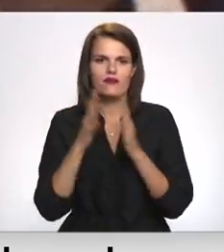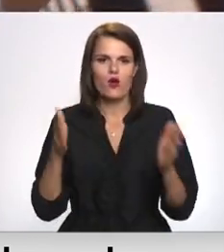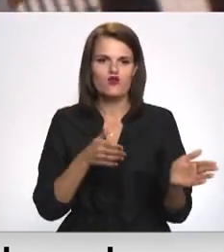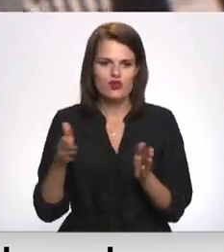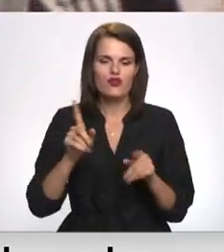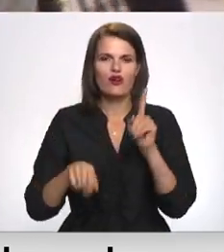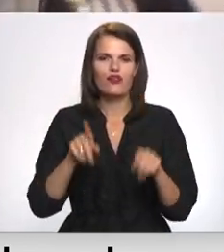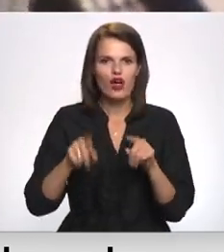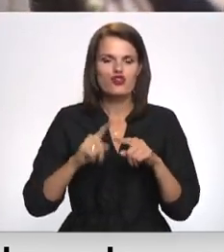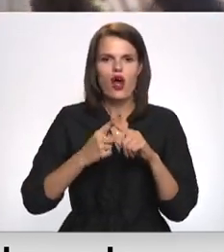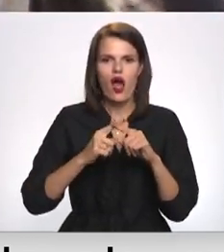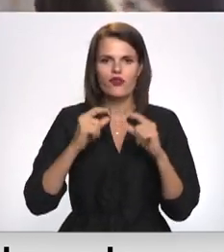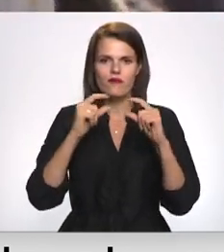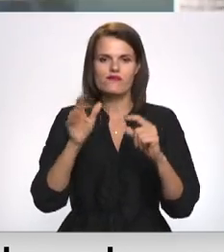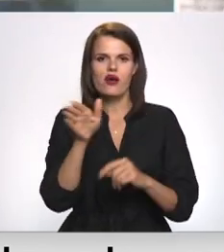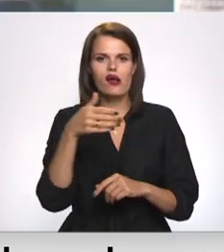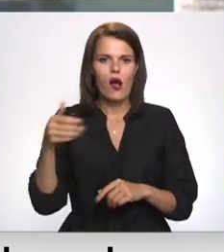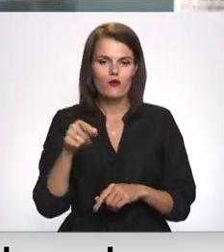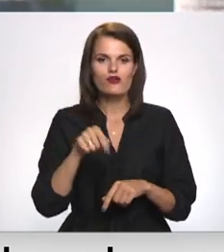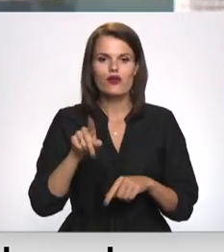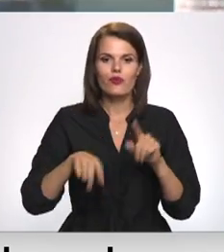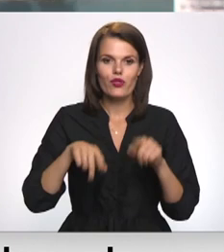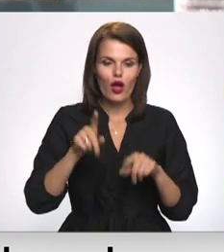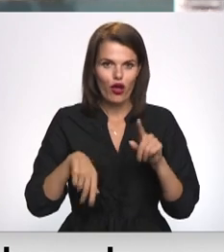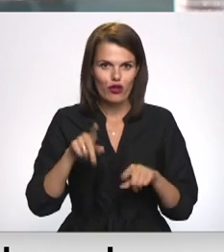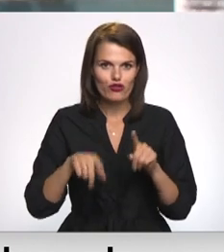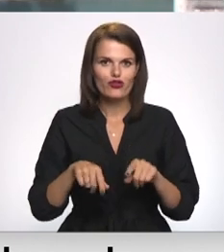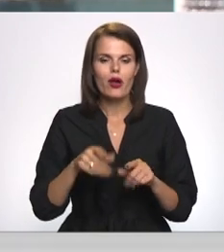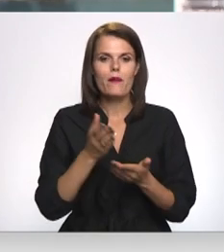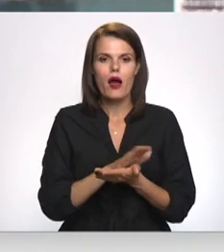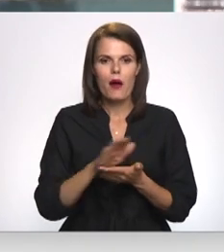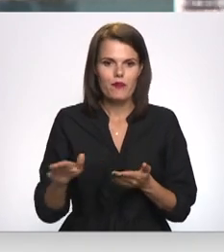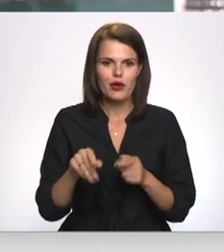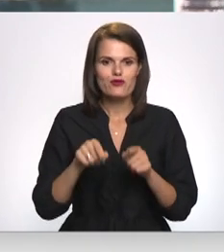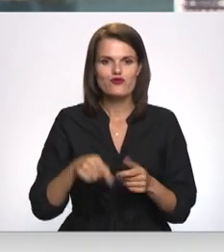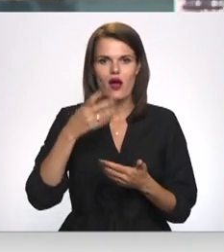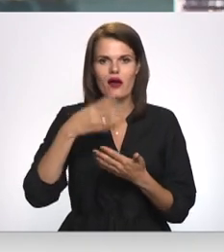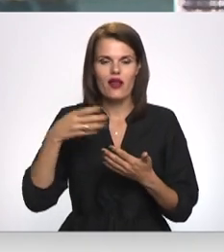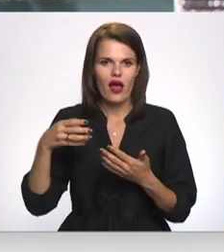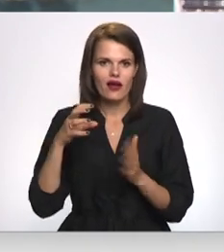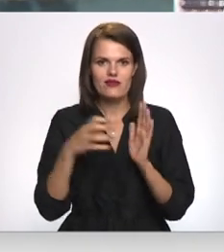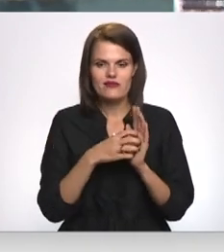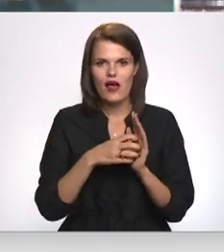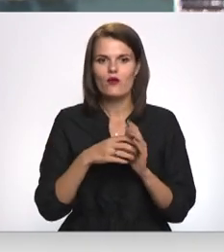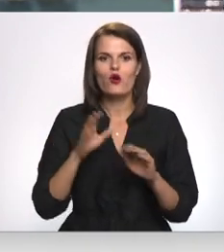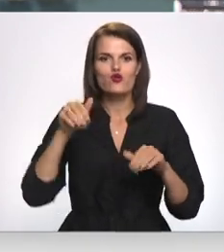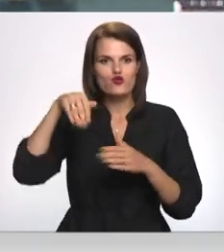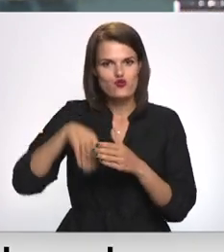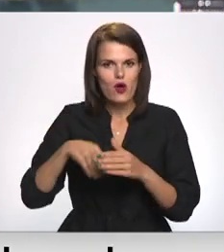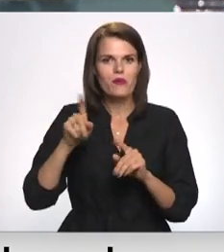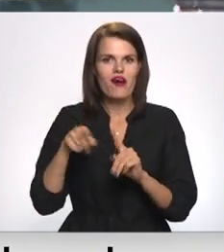arī karodziņš. Šitie ir daži. Pabeigt šo rakstaino zeķi. Somā man ir